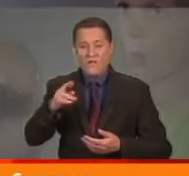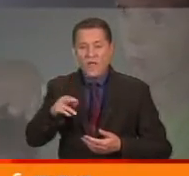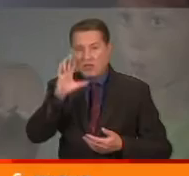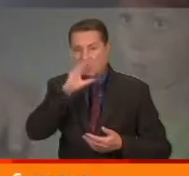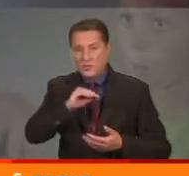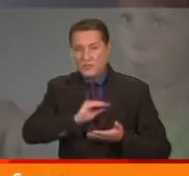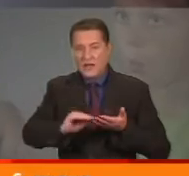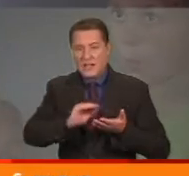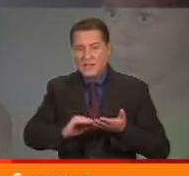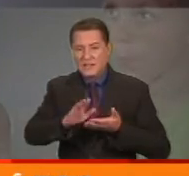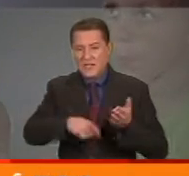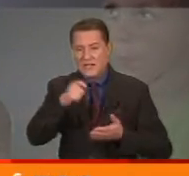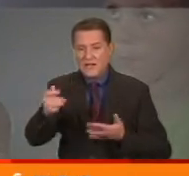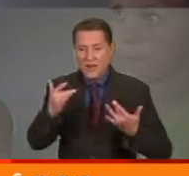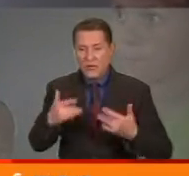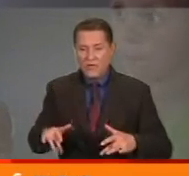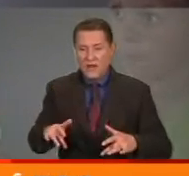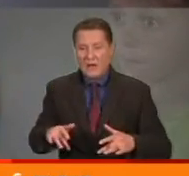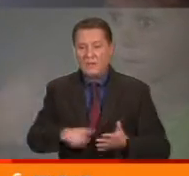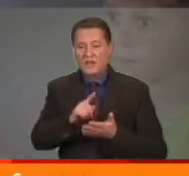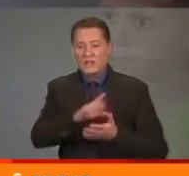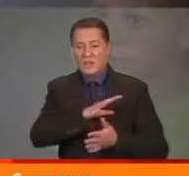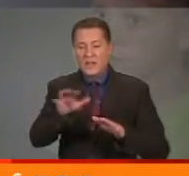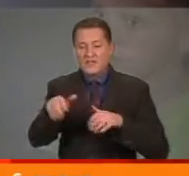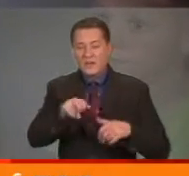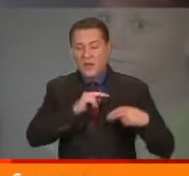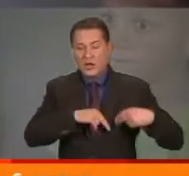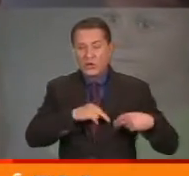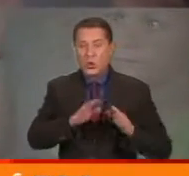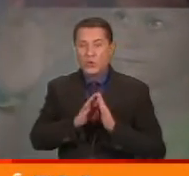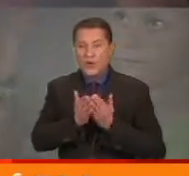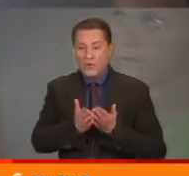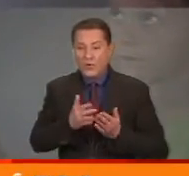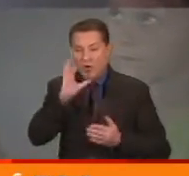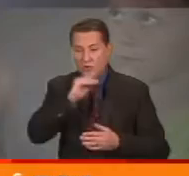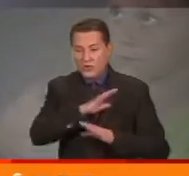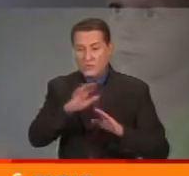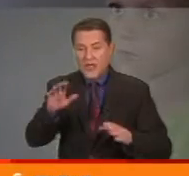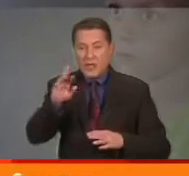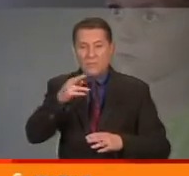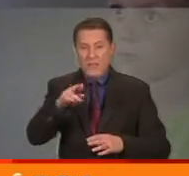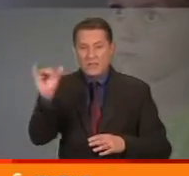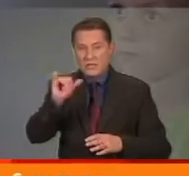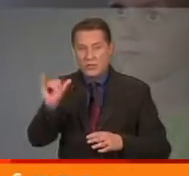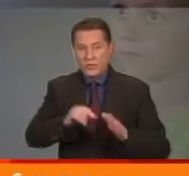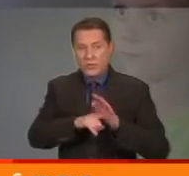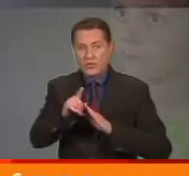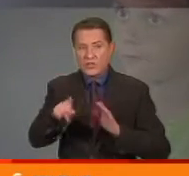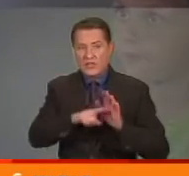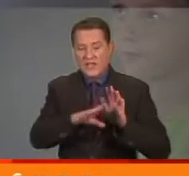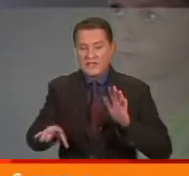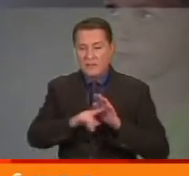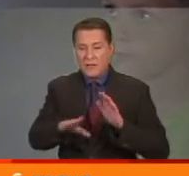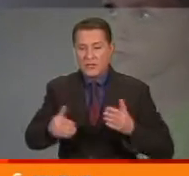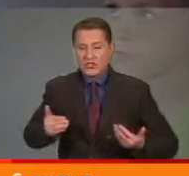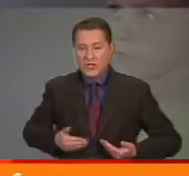заявлення об увольнении, в понедельник должна була забрати трудовую. Я не успела, потому что в ночь с пятницы на субботу началась бомбежка, і